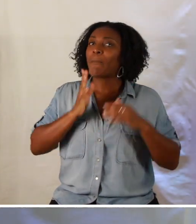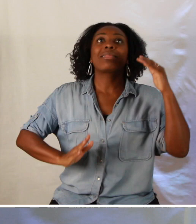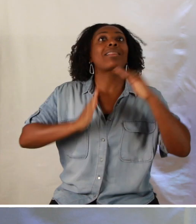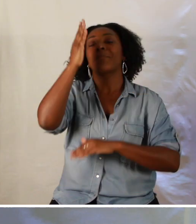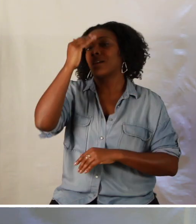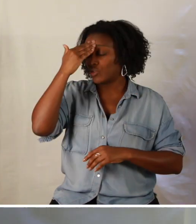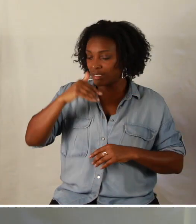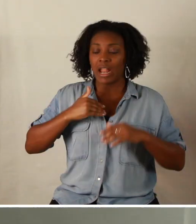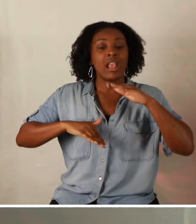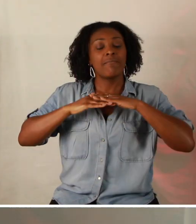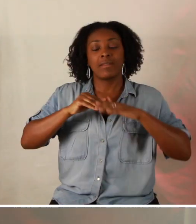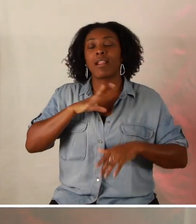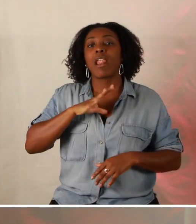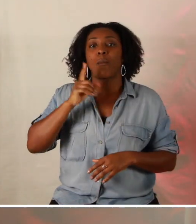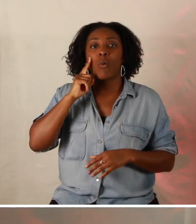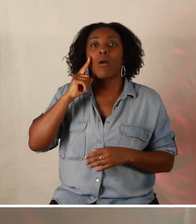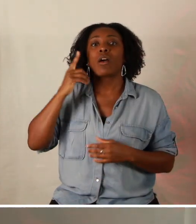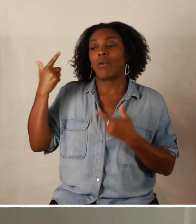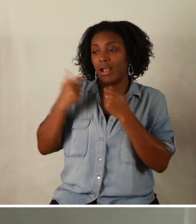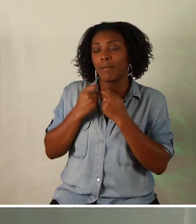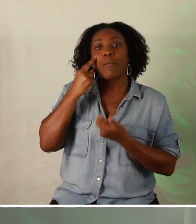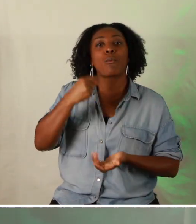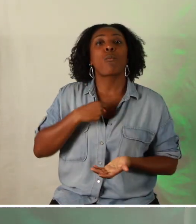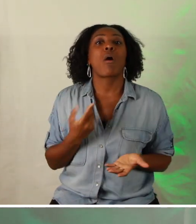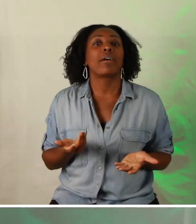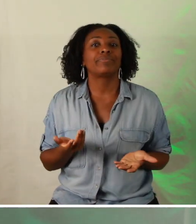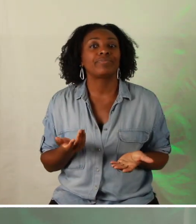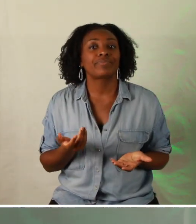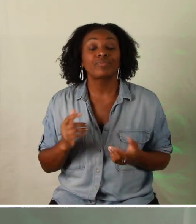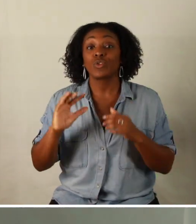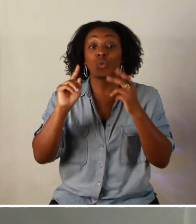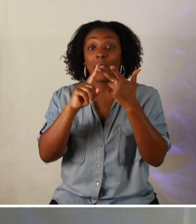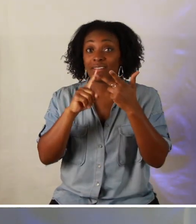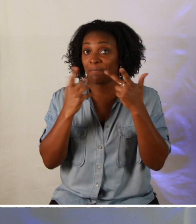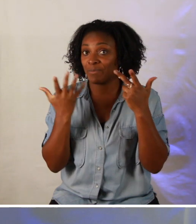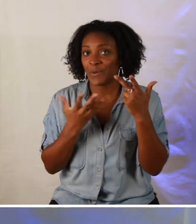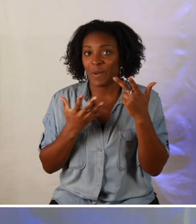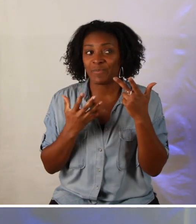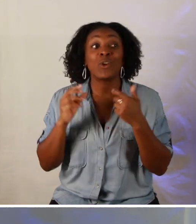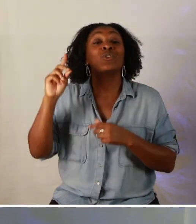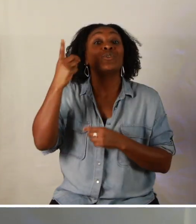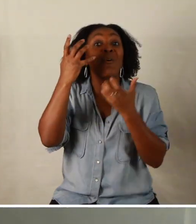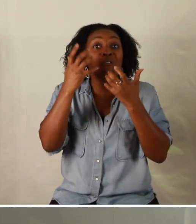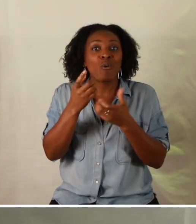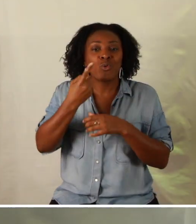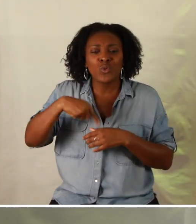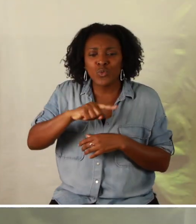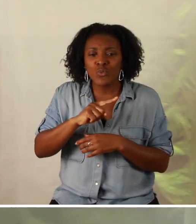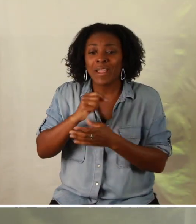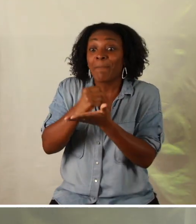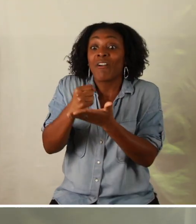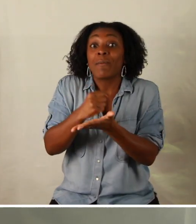chose de précis en moi. La troisième chose, c'est que Dieu veut qu'on ait de l'assurance dans l'épreuve, dans l'issue